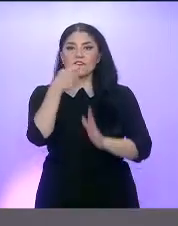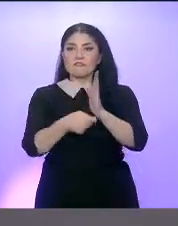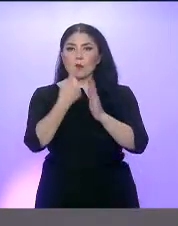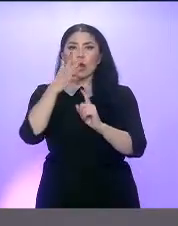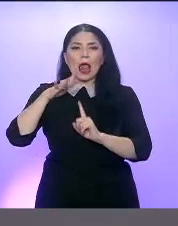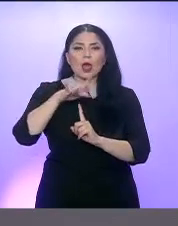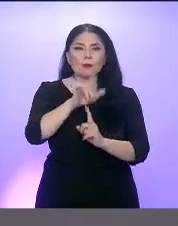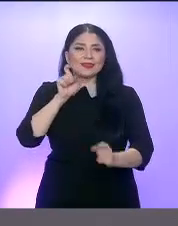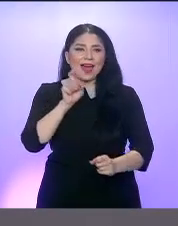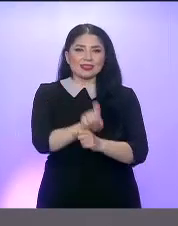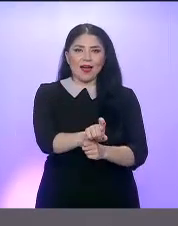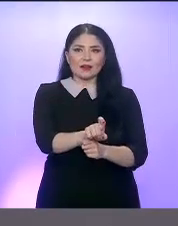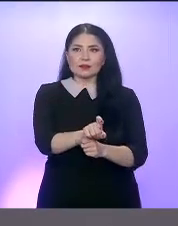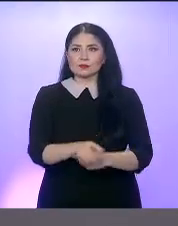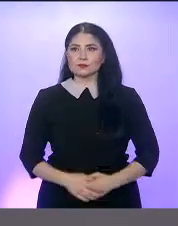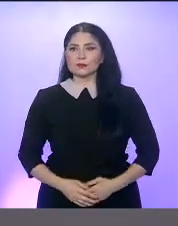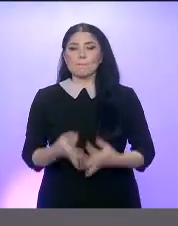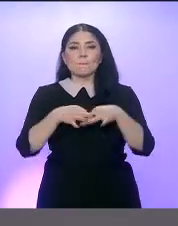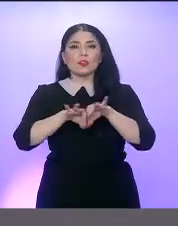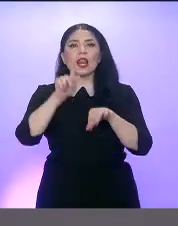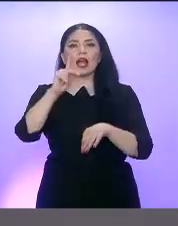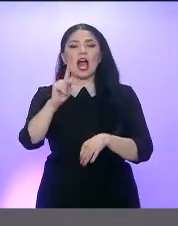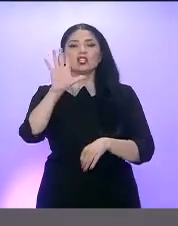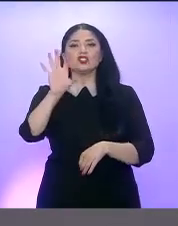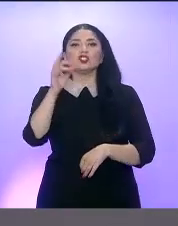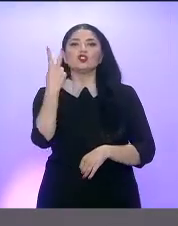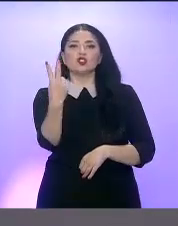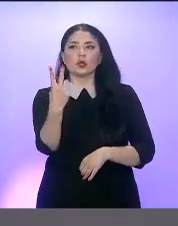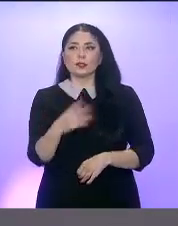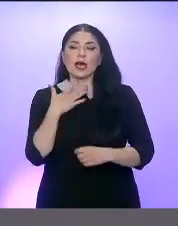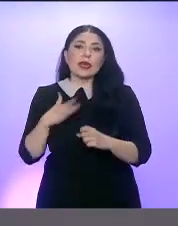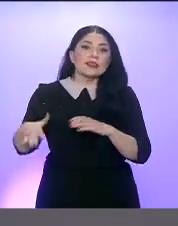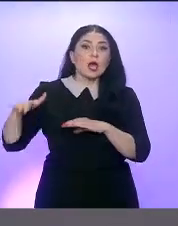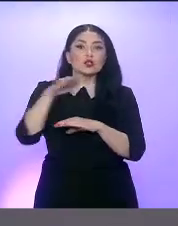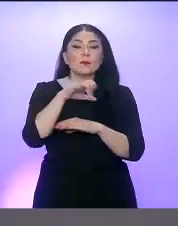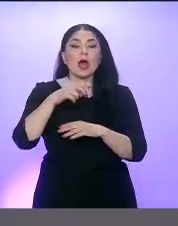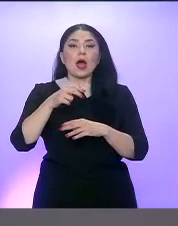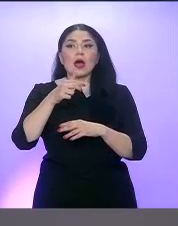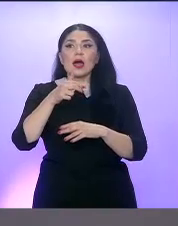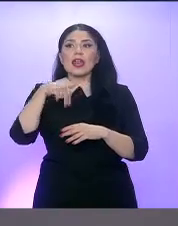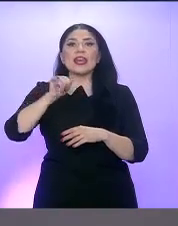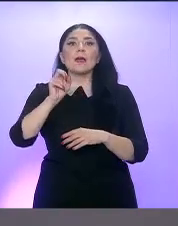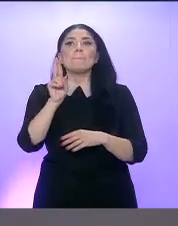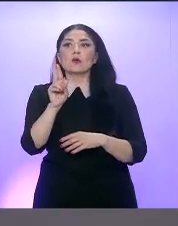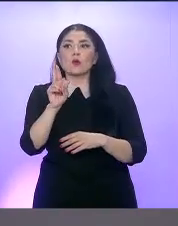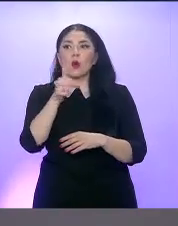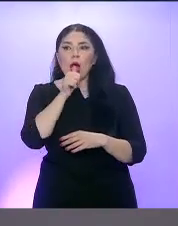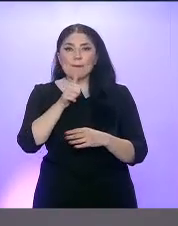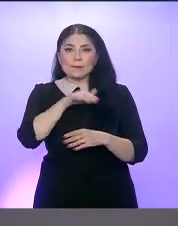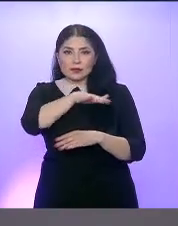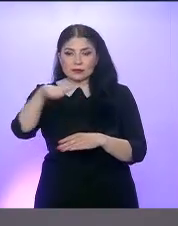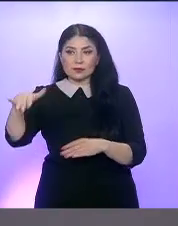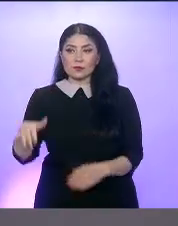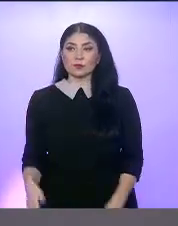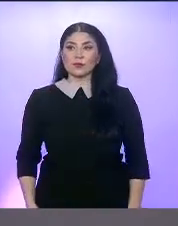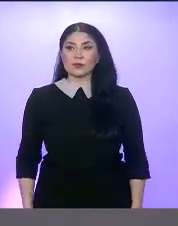un elicopter de atac. Este vorba despre un K-52 care zboară pe deasupra Niprului. Este filmat momentul în